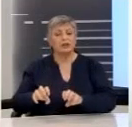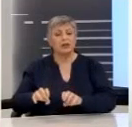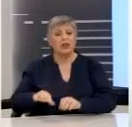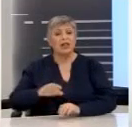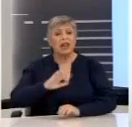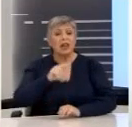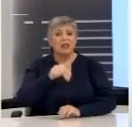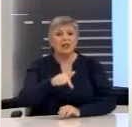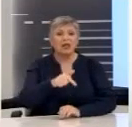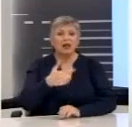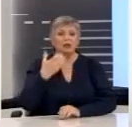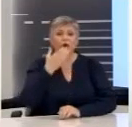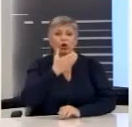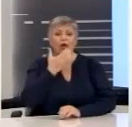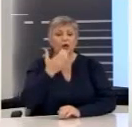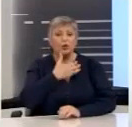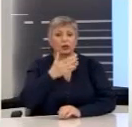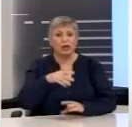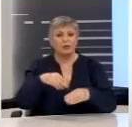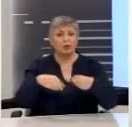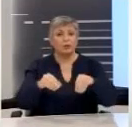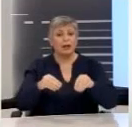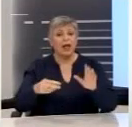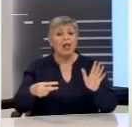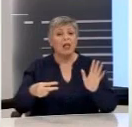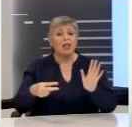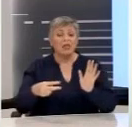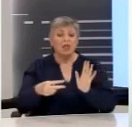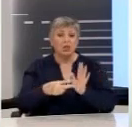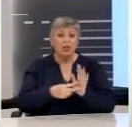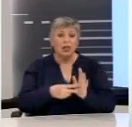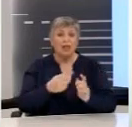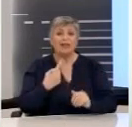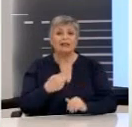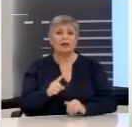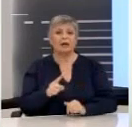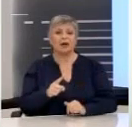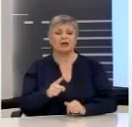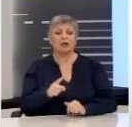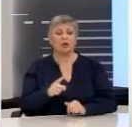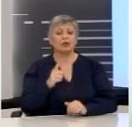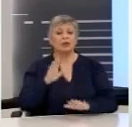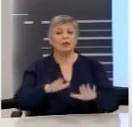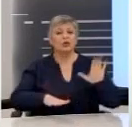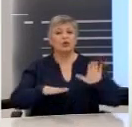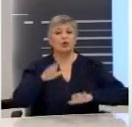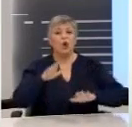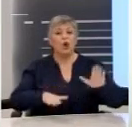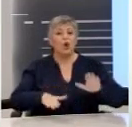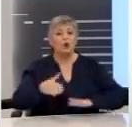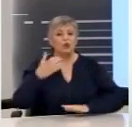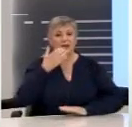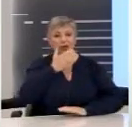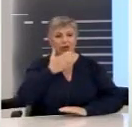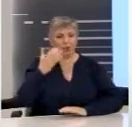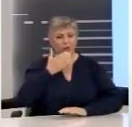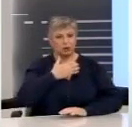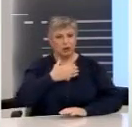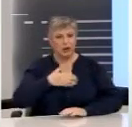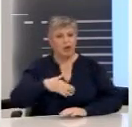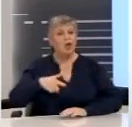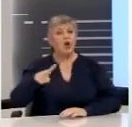ηρωίνης σκοτώνουν κόσμο. Ξαναλέω, ο Υπουργός Εθνικής Άμυνας δεν έπιασε κανένα